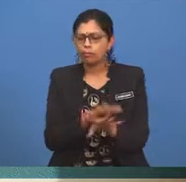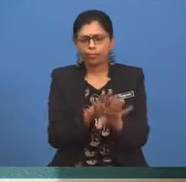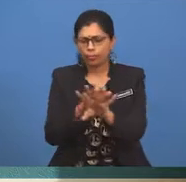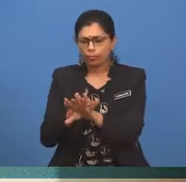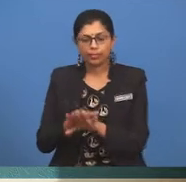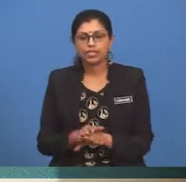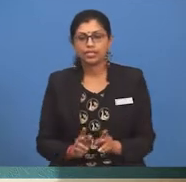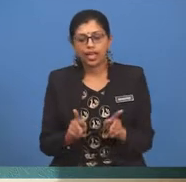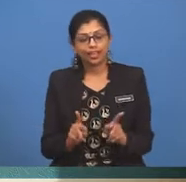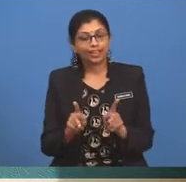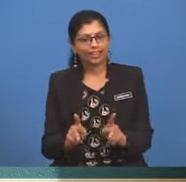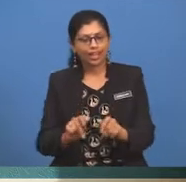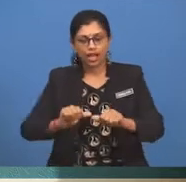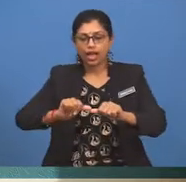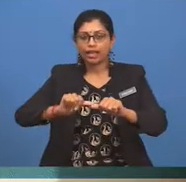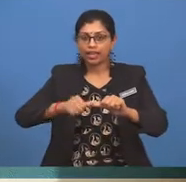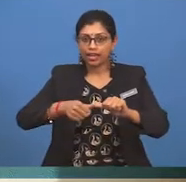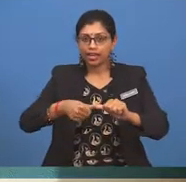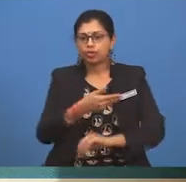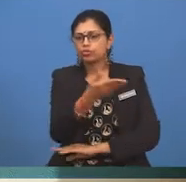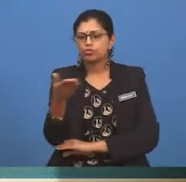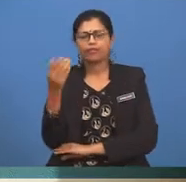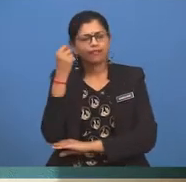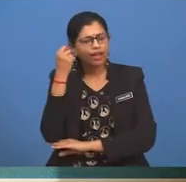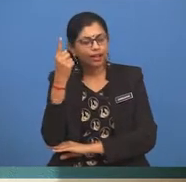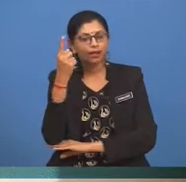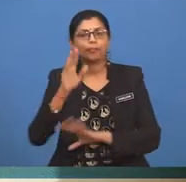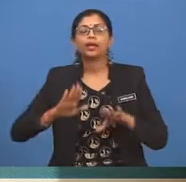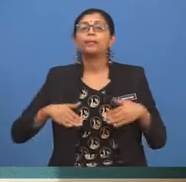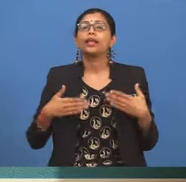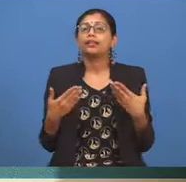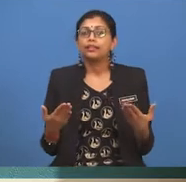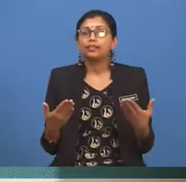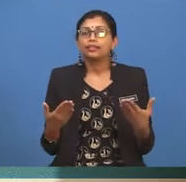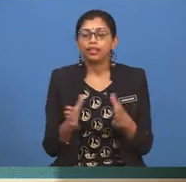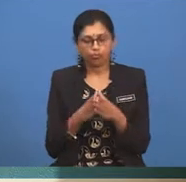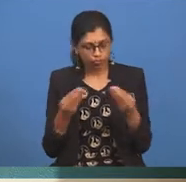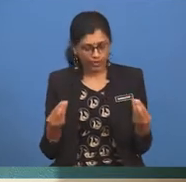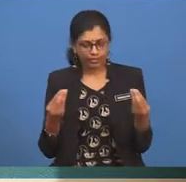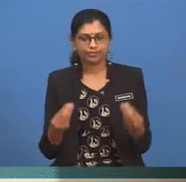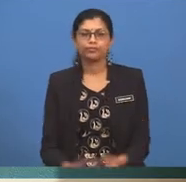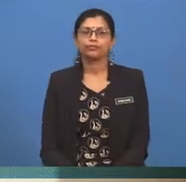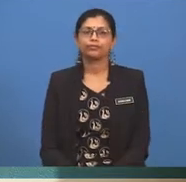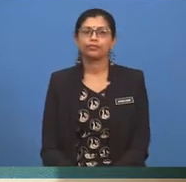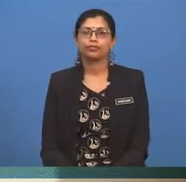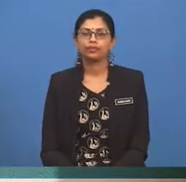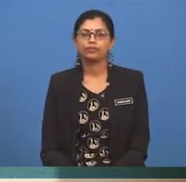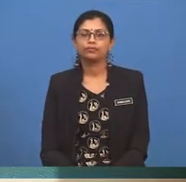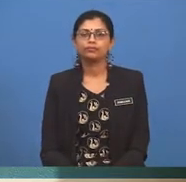kaedah agar murid-murid faham bagaimana penyelesaian yang